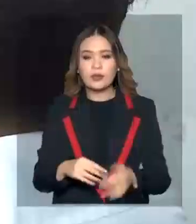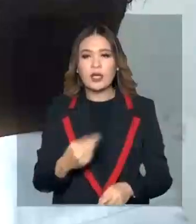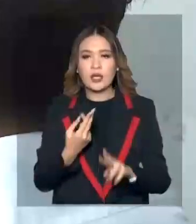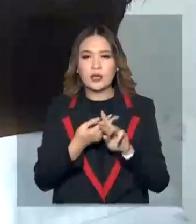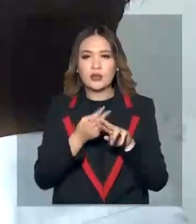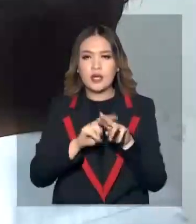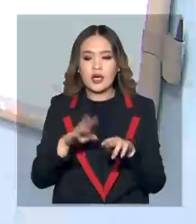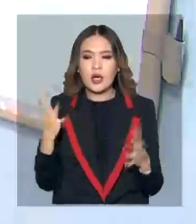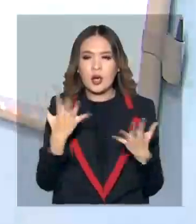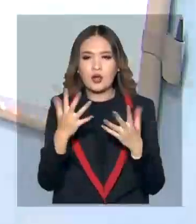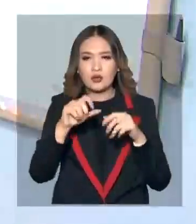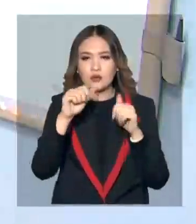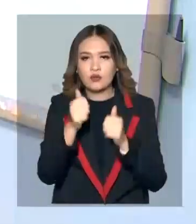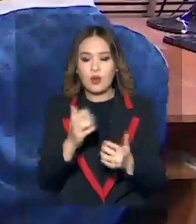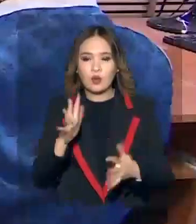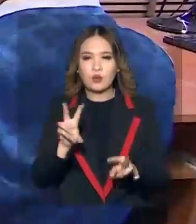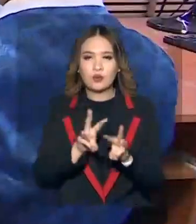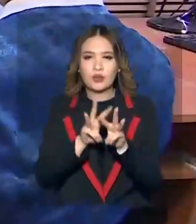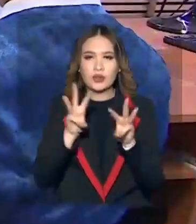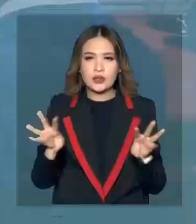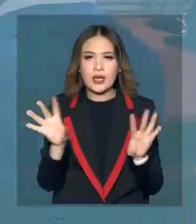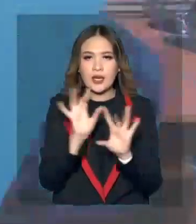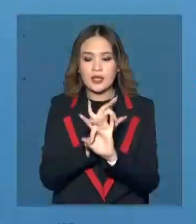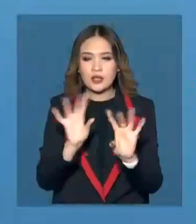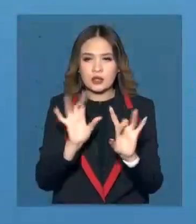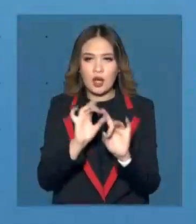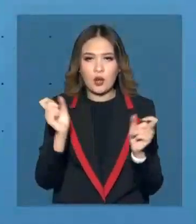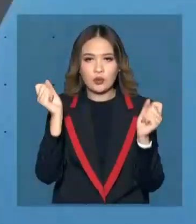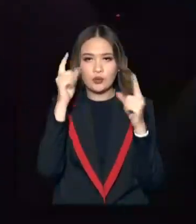еще реформы проведет министр просвещения?